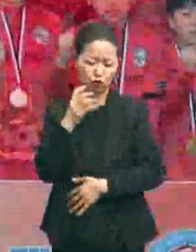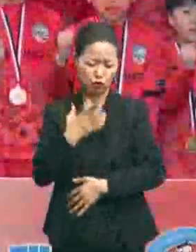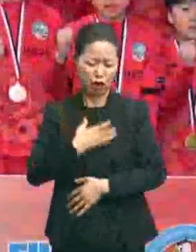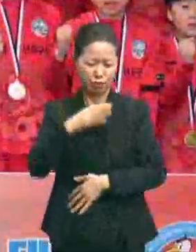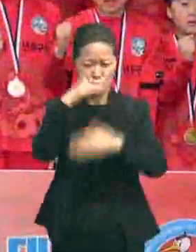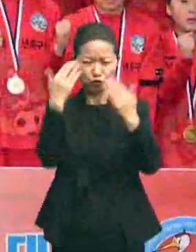입증했습니다